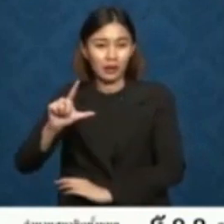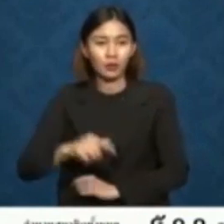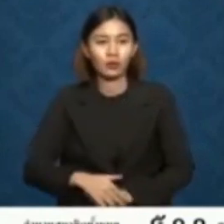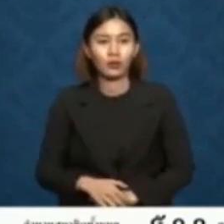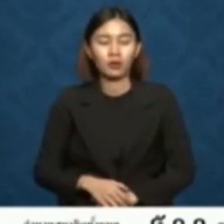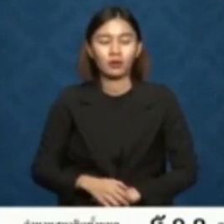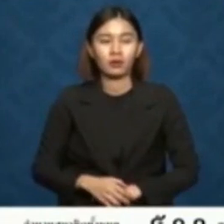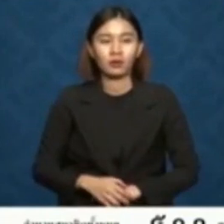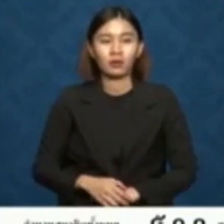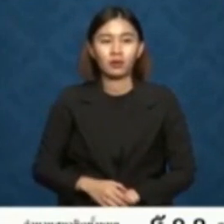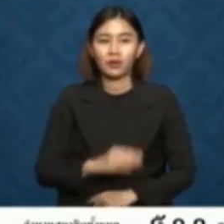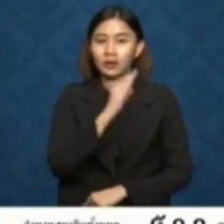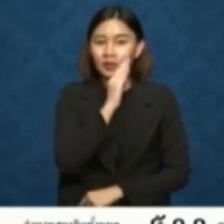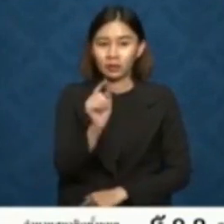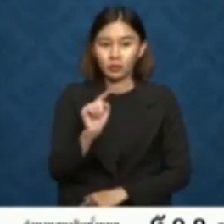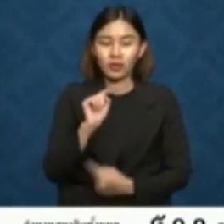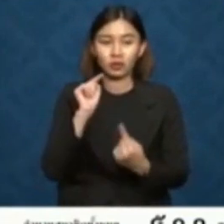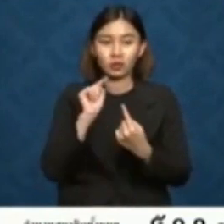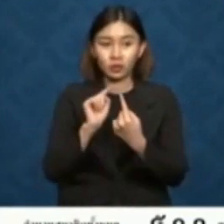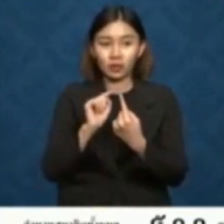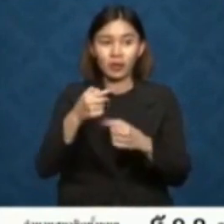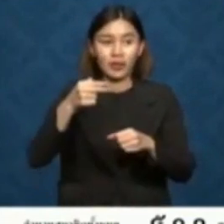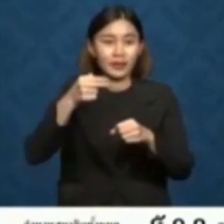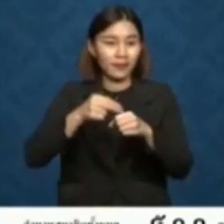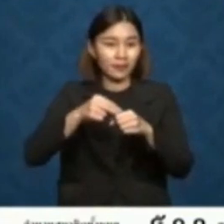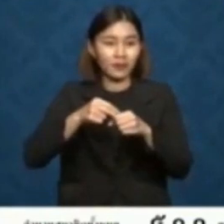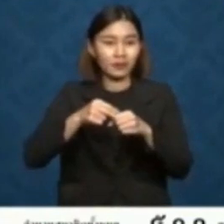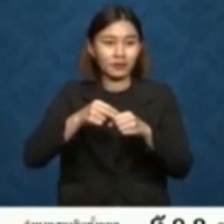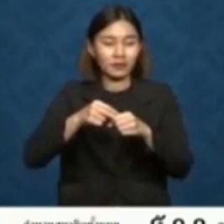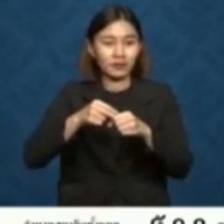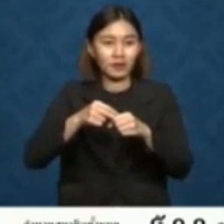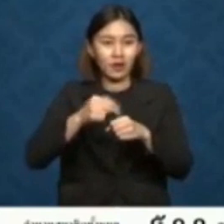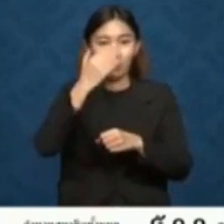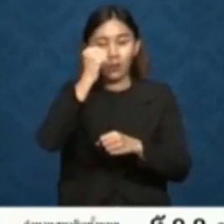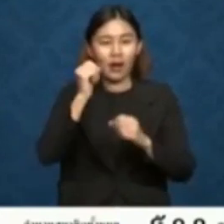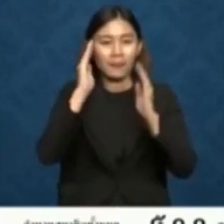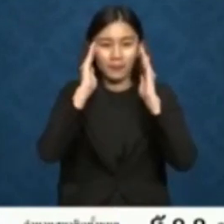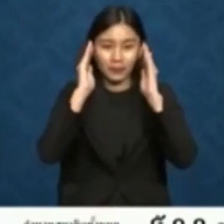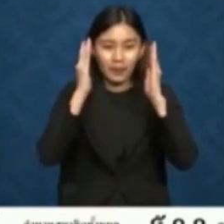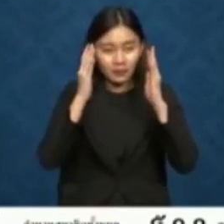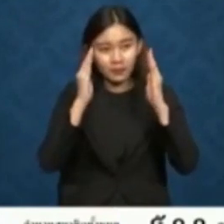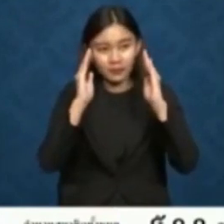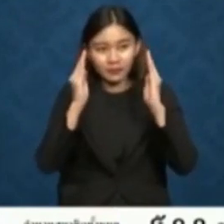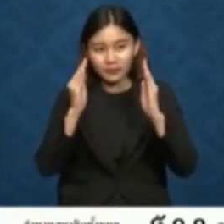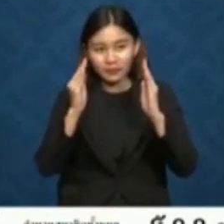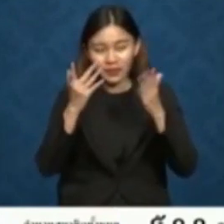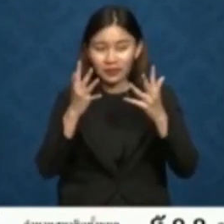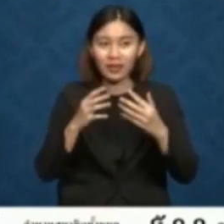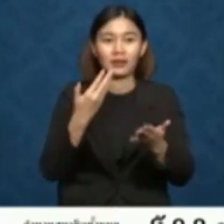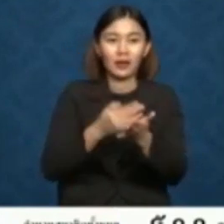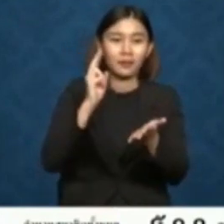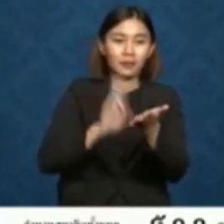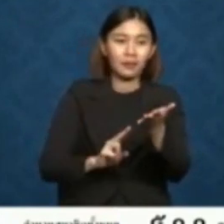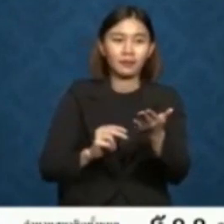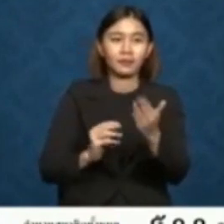เรลยิ่งไปกว่านั้นครับหากการรั่วไหลเกิดจากการประมาทเลินๆนะครับหรือมีเจ